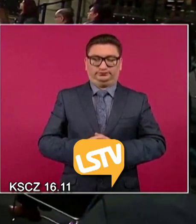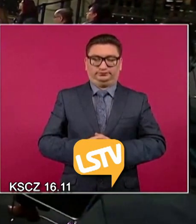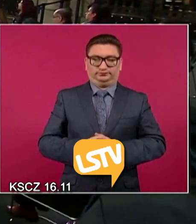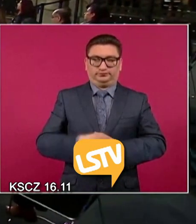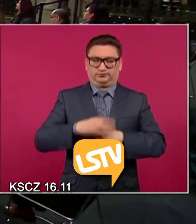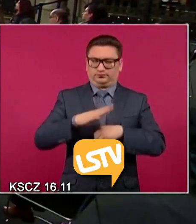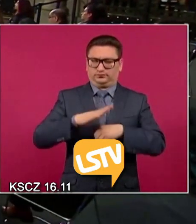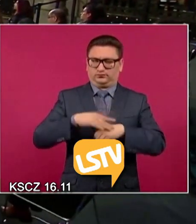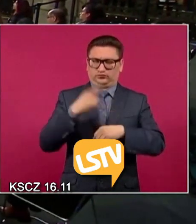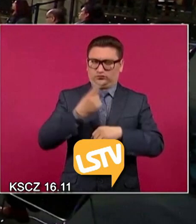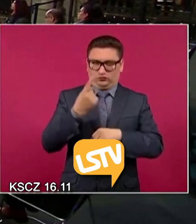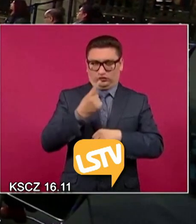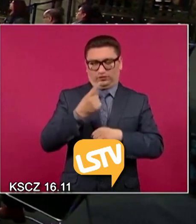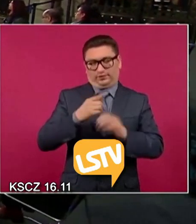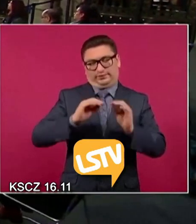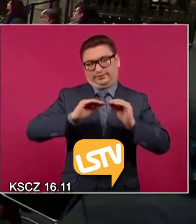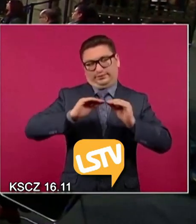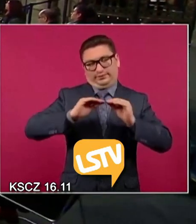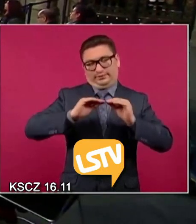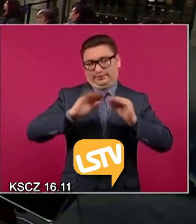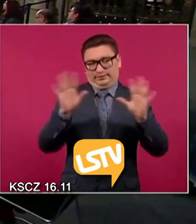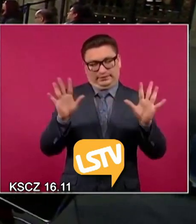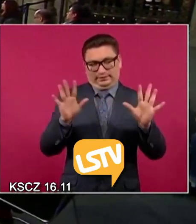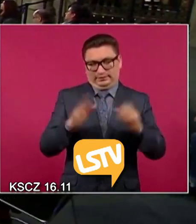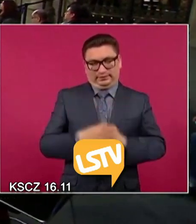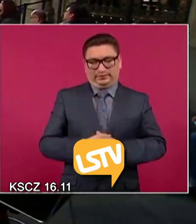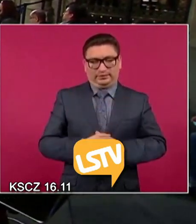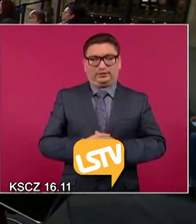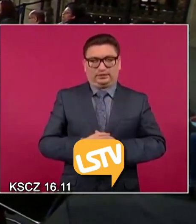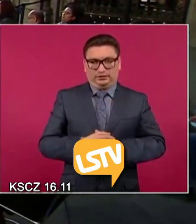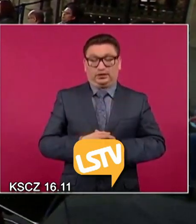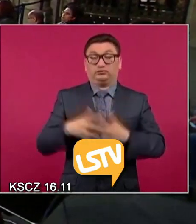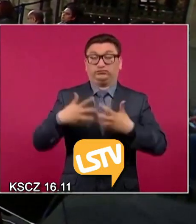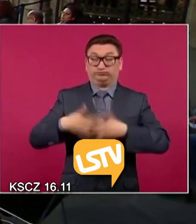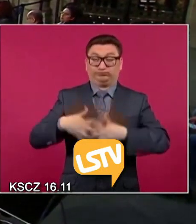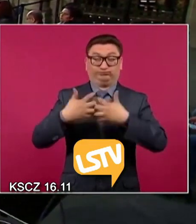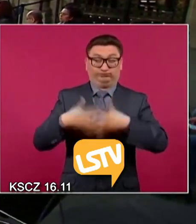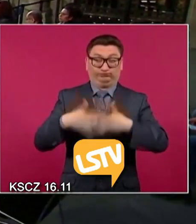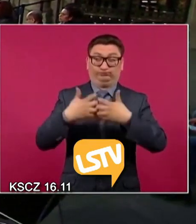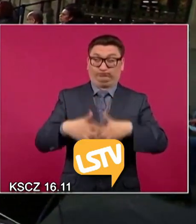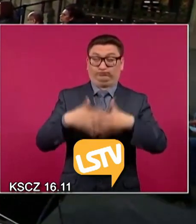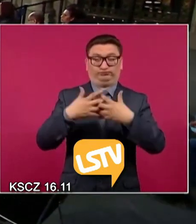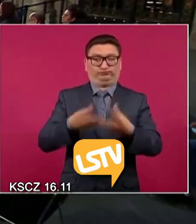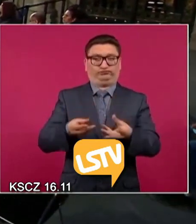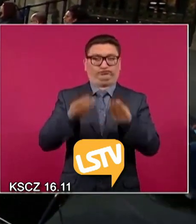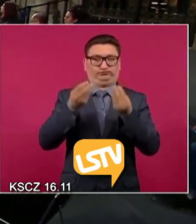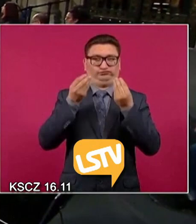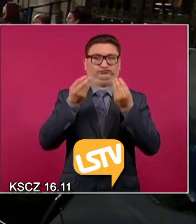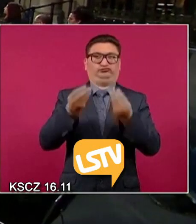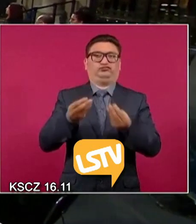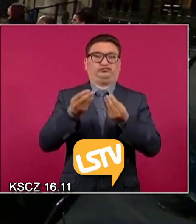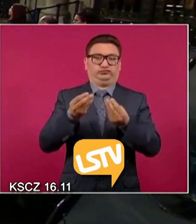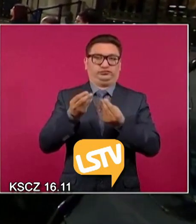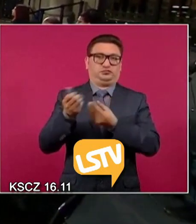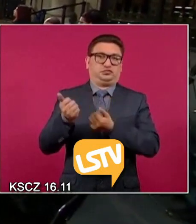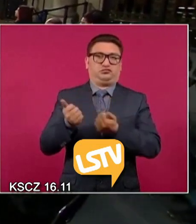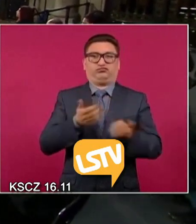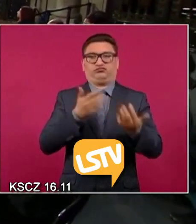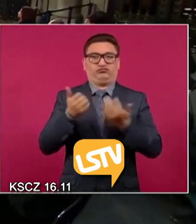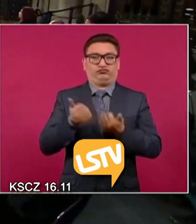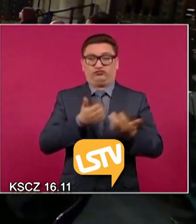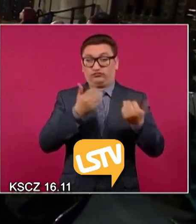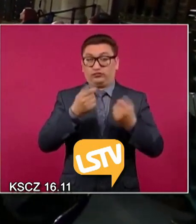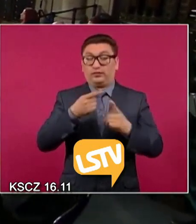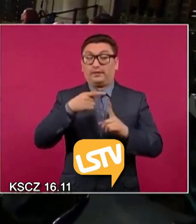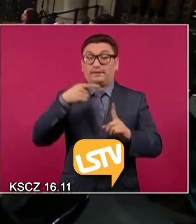khí. Việc Tổng thống Joe Biden thúc đẩy chống lại những kẻ buôn bán ma túy cũng trùng hợp với nhiều lời chỉ trích của các nhà lập pháp